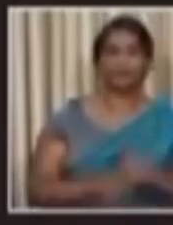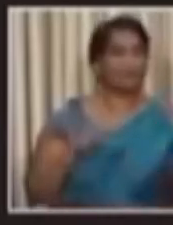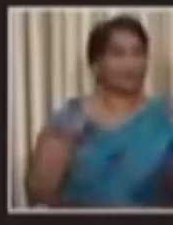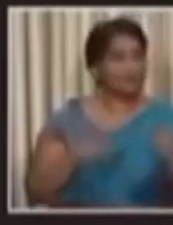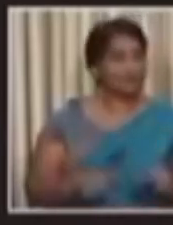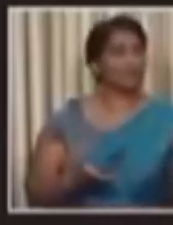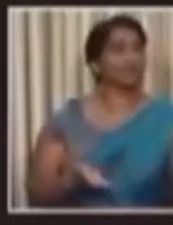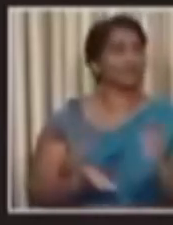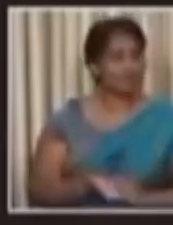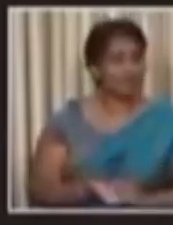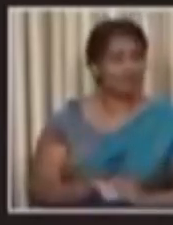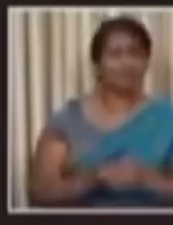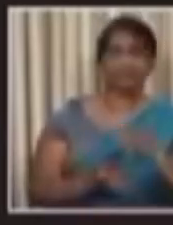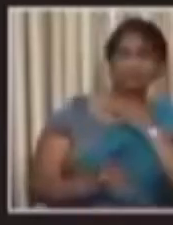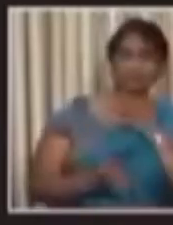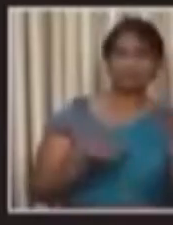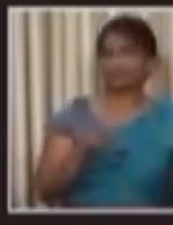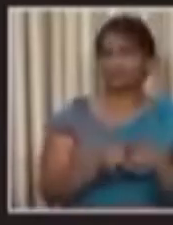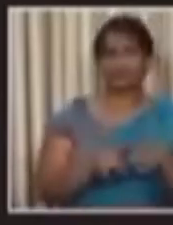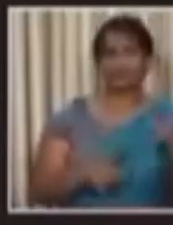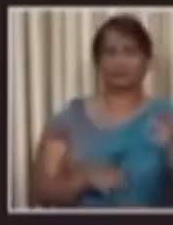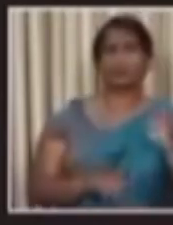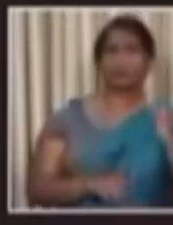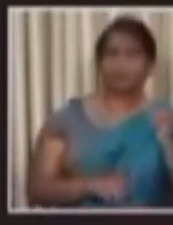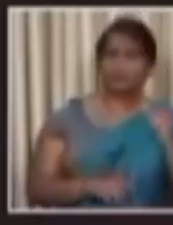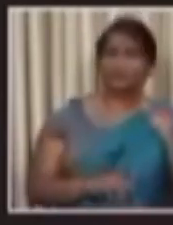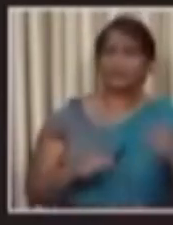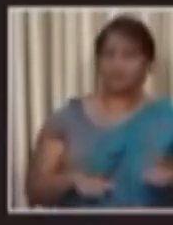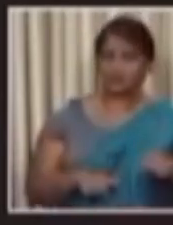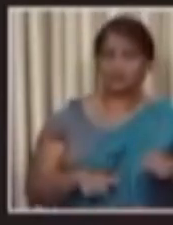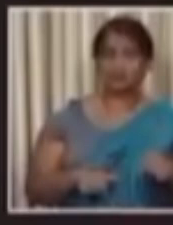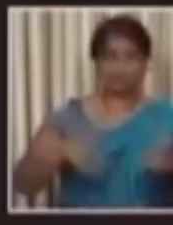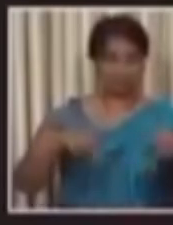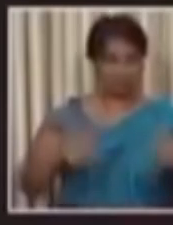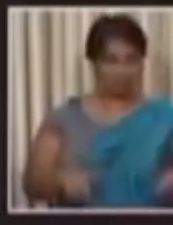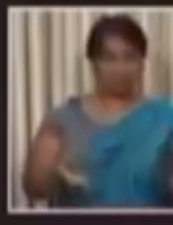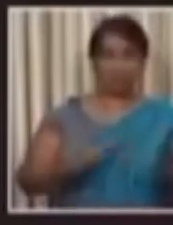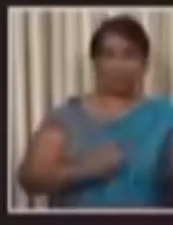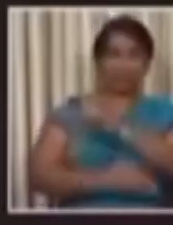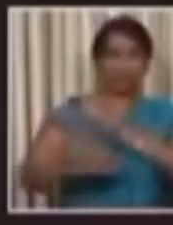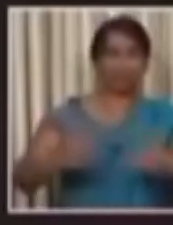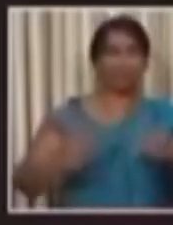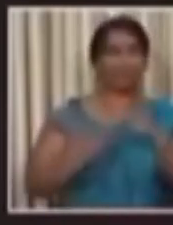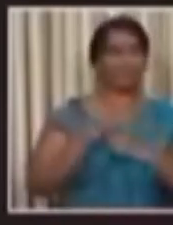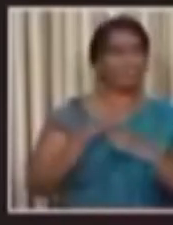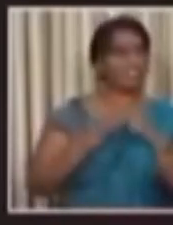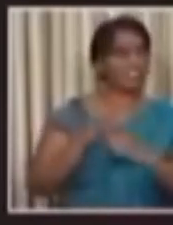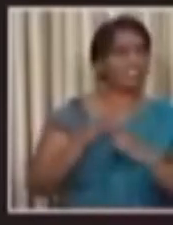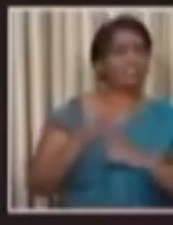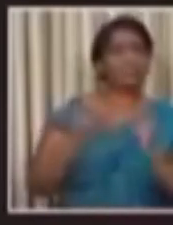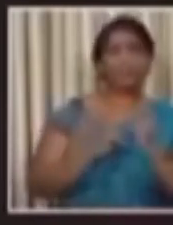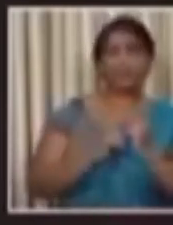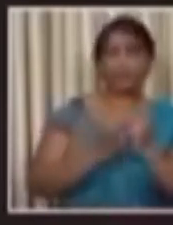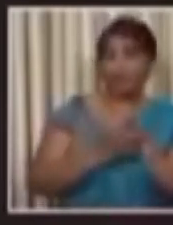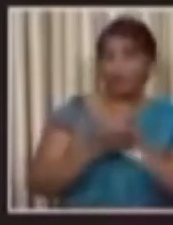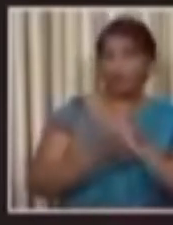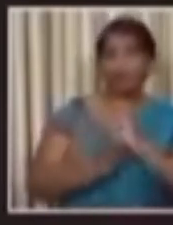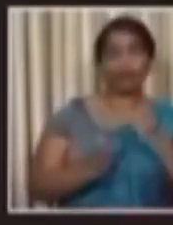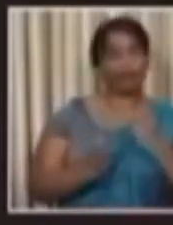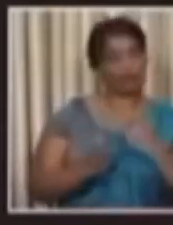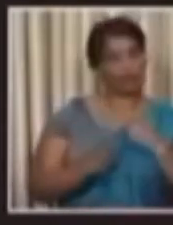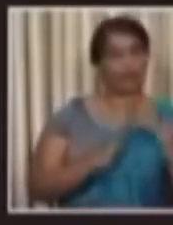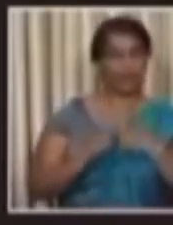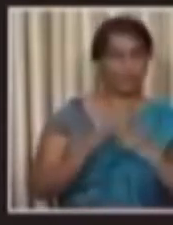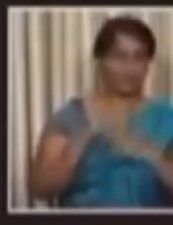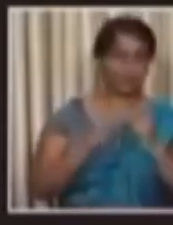දැන් තවත් මේකේ විගඩම් වෙලා තියෙන්නේ සමහරු දැන් මෙතන ඉන්න අපි ඔක්කොම ජනතා විමුක්ති පෙරමුණේ සමාජිකව නෙවෙයි, මම